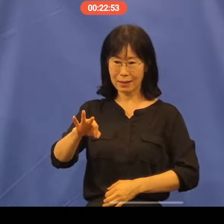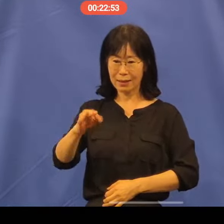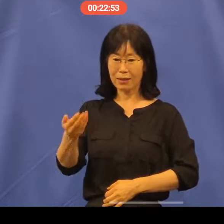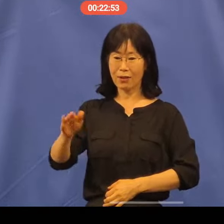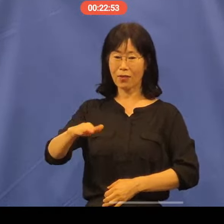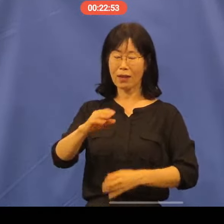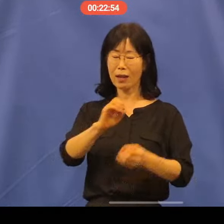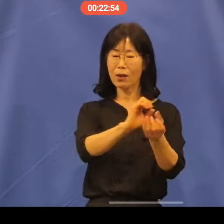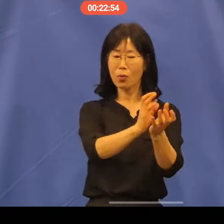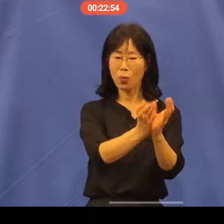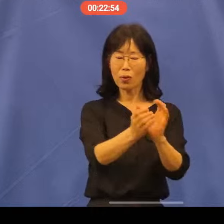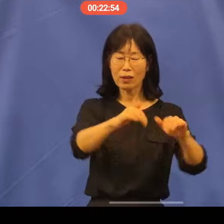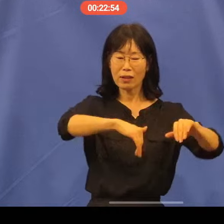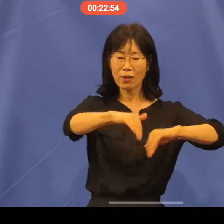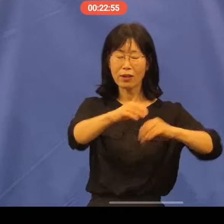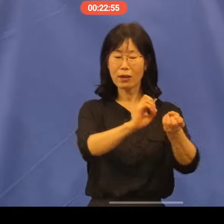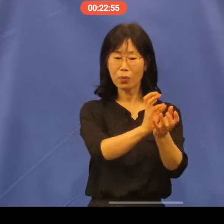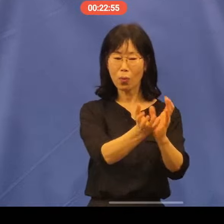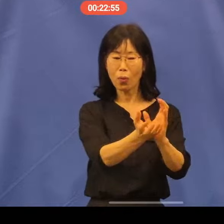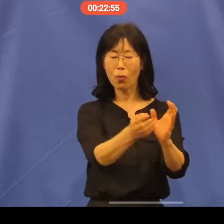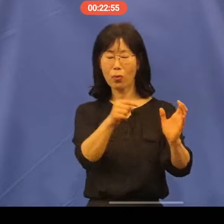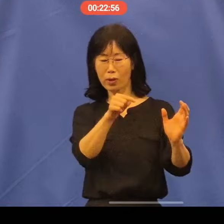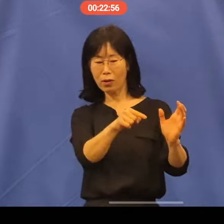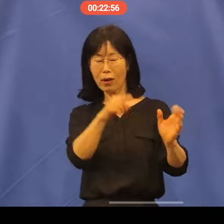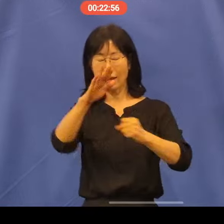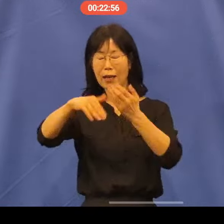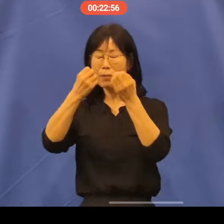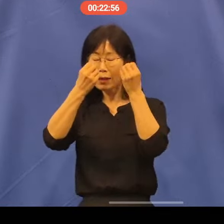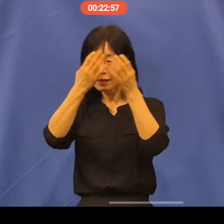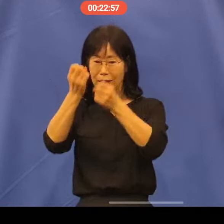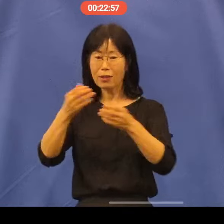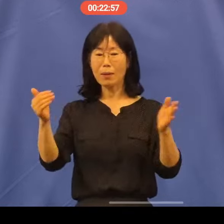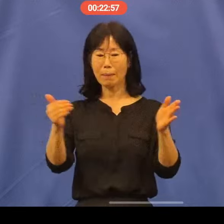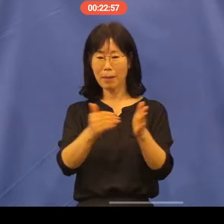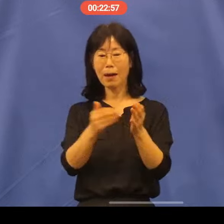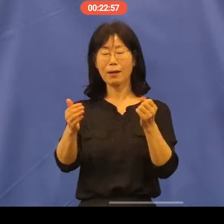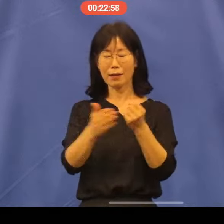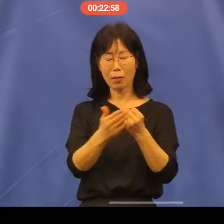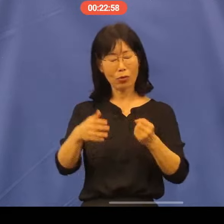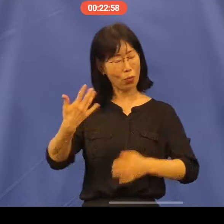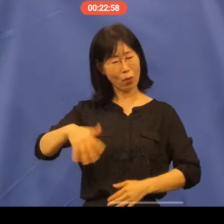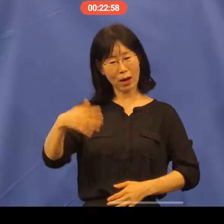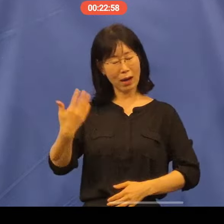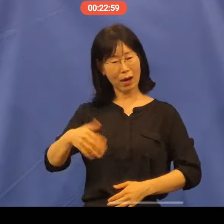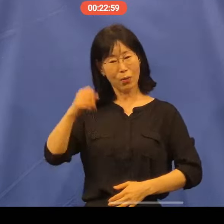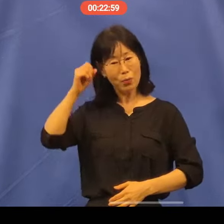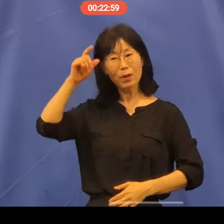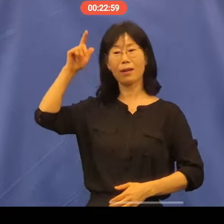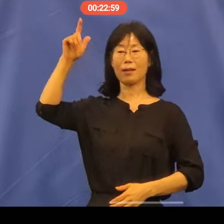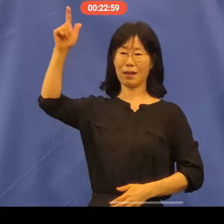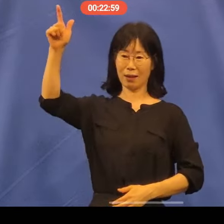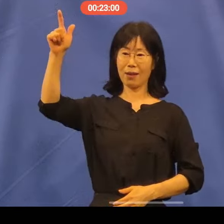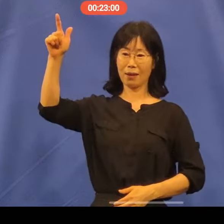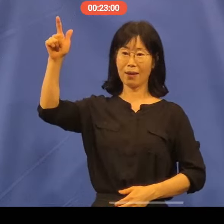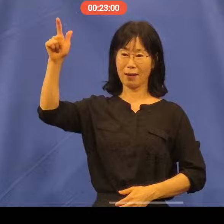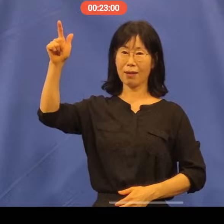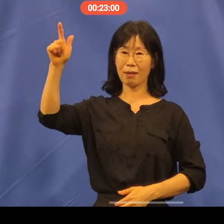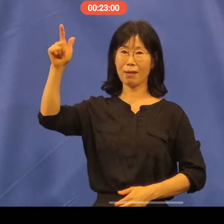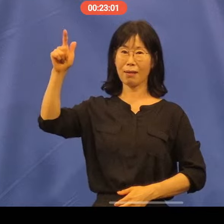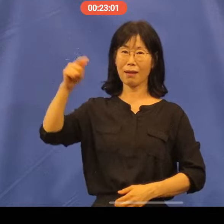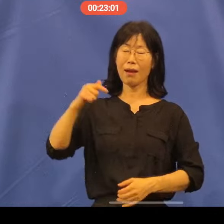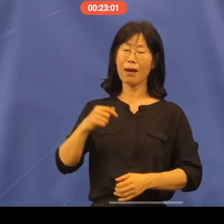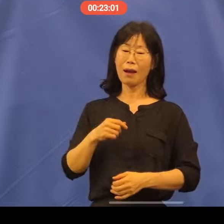그런 폭포나 자연이나 그런 숲이나 이런 걸 보면 찬송하는데, 우리는 뭐예요, 그죠? 주님의